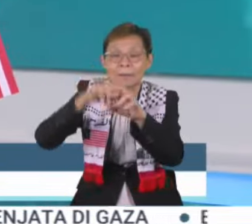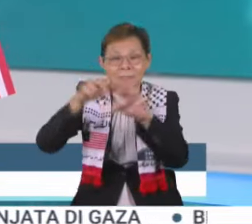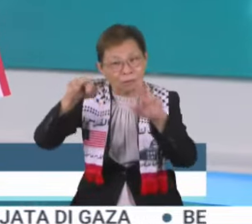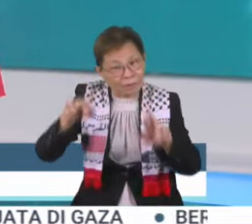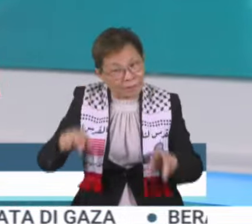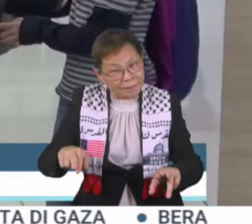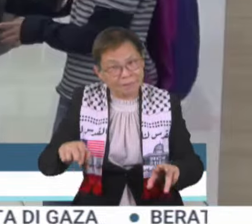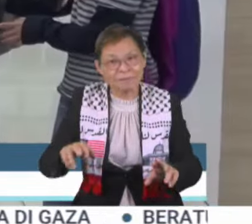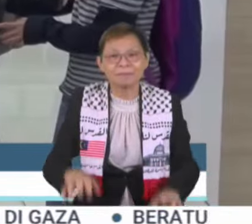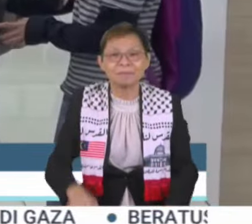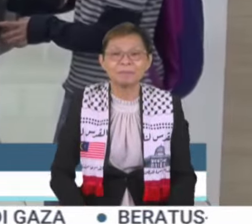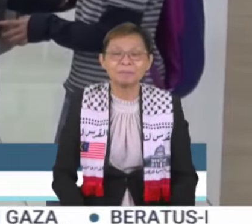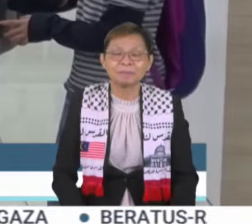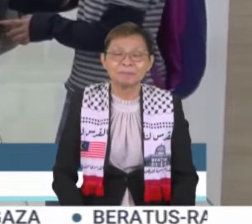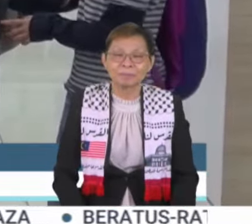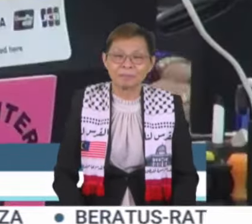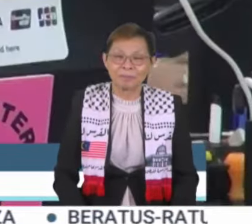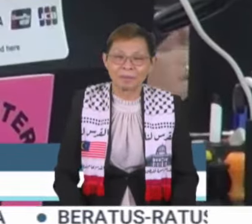rakyat.